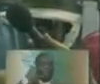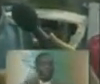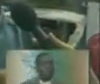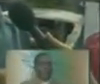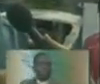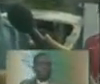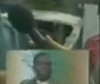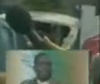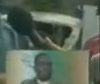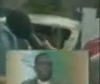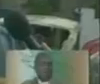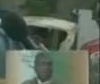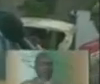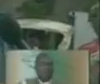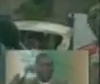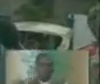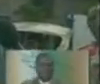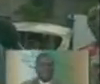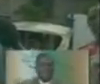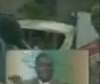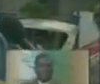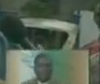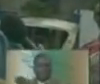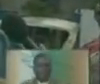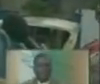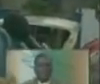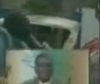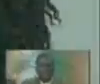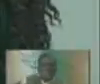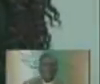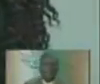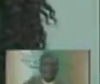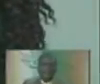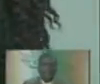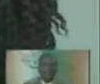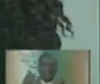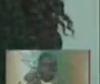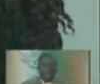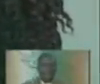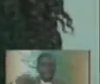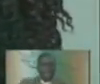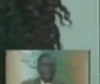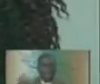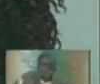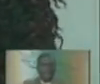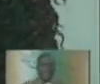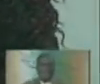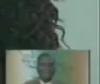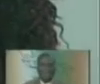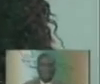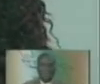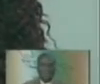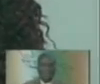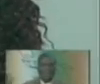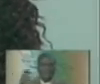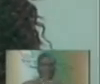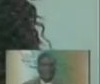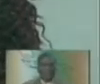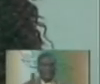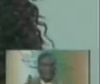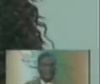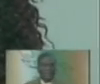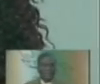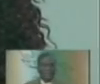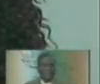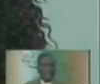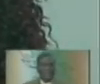et nous sommes donc restés enfermés jusqu'à ce que la police vienne nous exfiltrer. Un jeune qui est venu dit, ah, fédéral, ils arrivent,